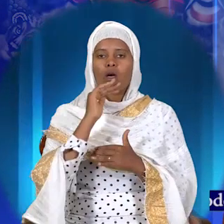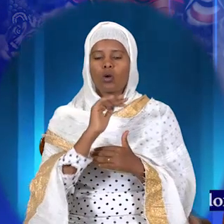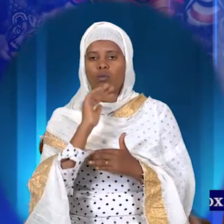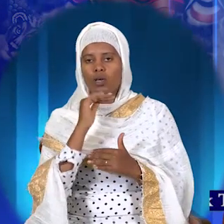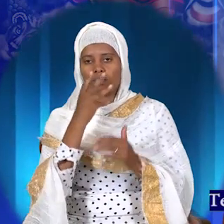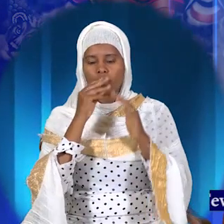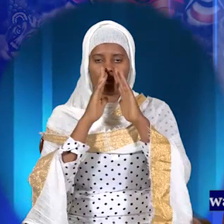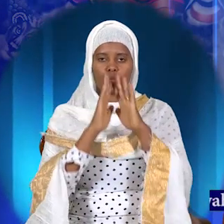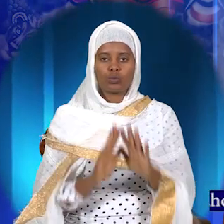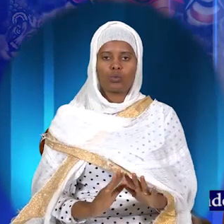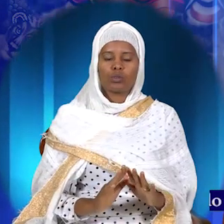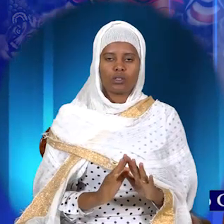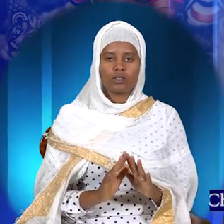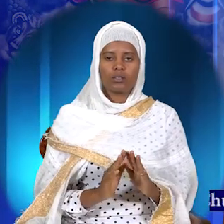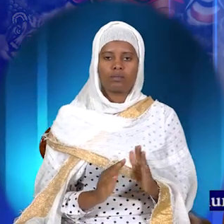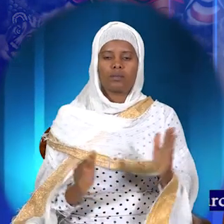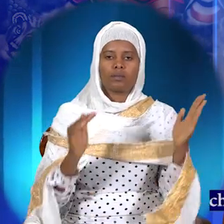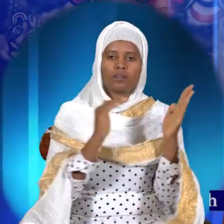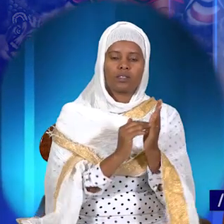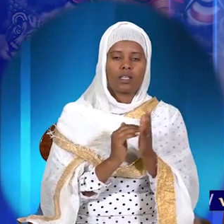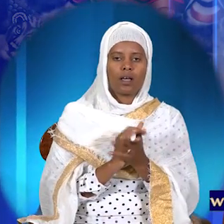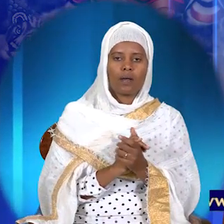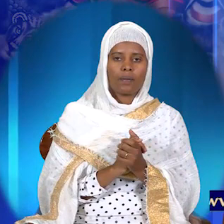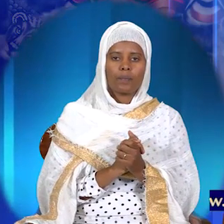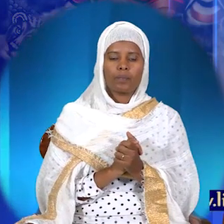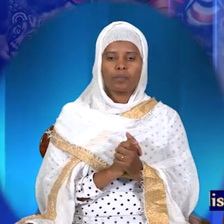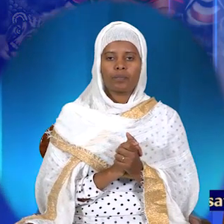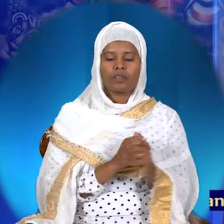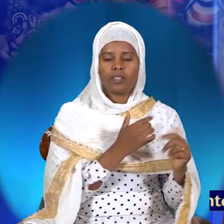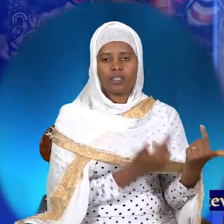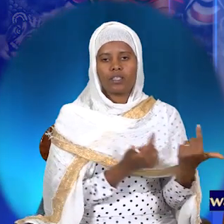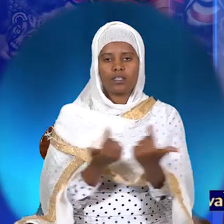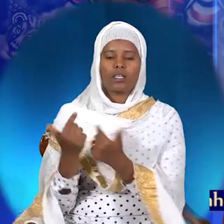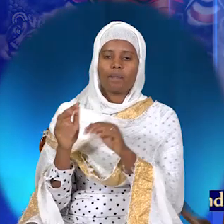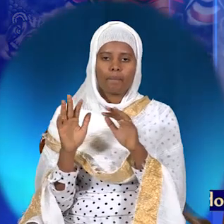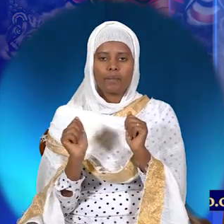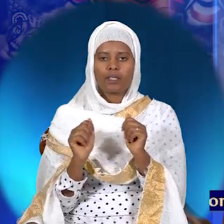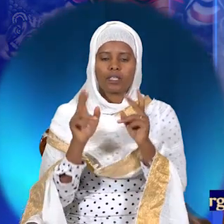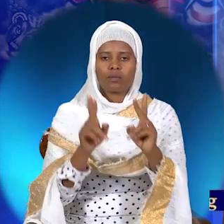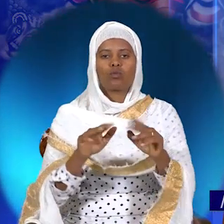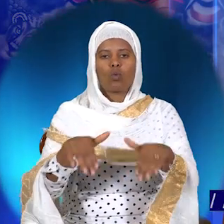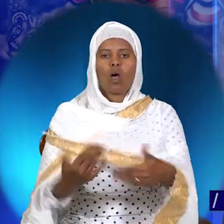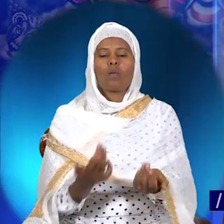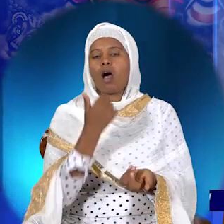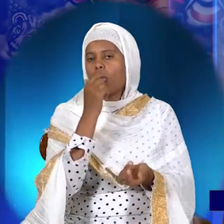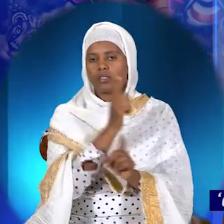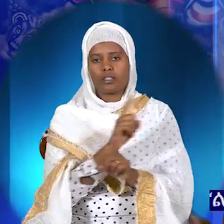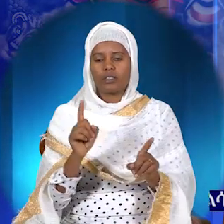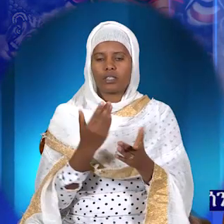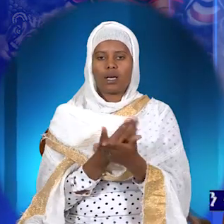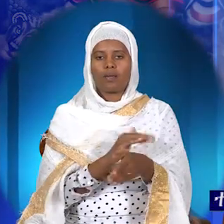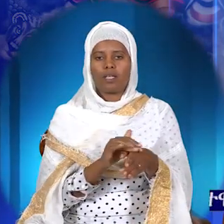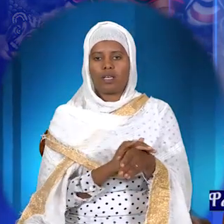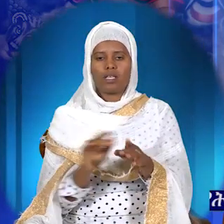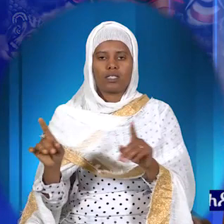ወልድ ምውላድ ናይ መንፈስ ቅዱስ ምስራፅ እፁብ ተባሂሉ ይድነቕ እምበር ከምዚ ተባሂሉ ኣይንገርን